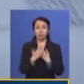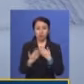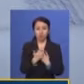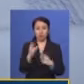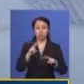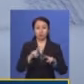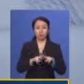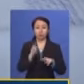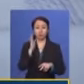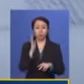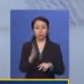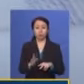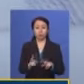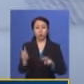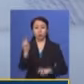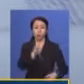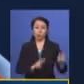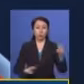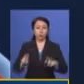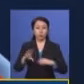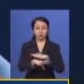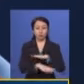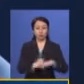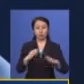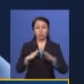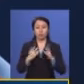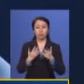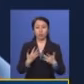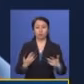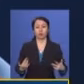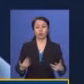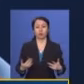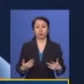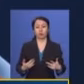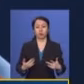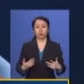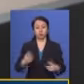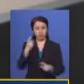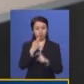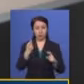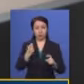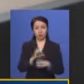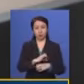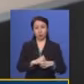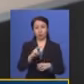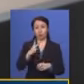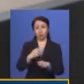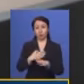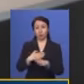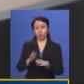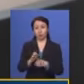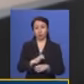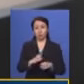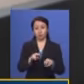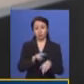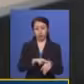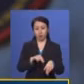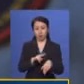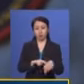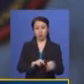стражей. Принимаются меры к розыску похищенного имущества. Все материалы сотрудники 2-го отдела передадут в линейный отдел полиции